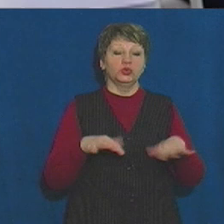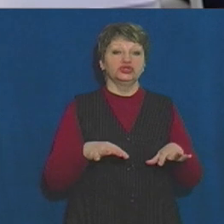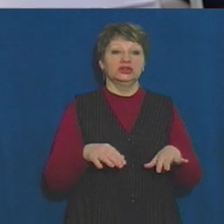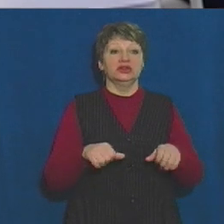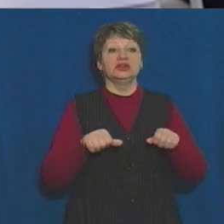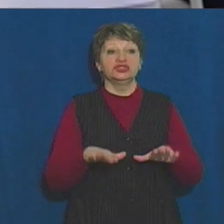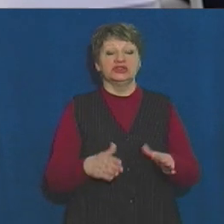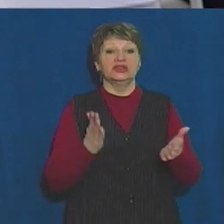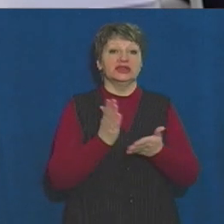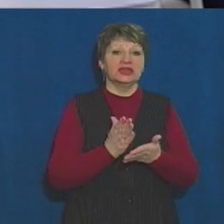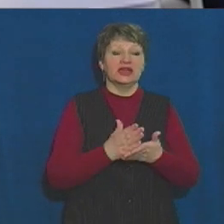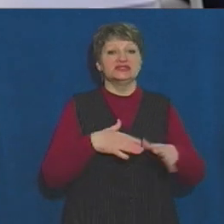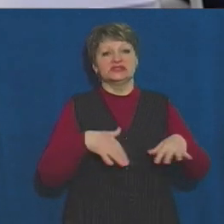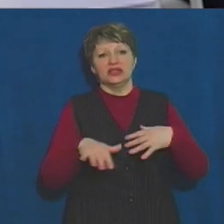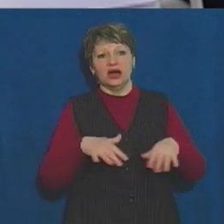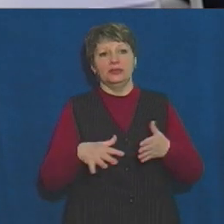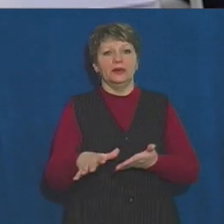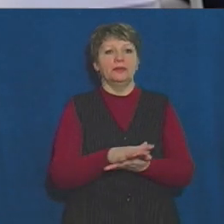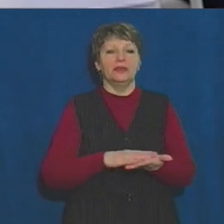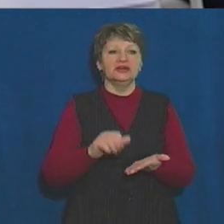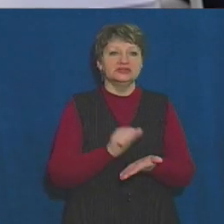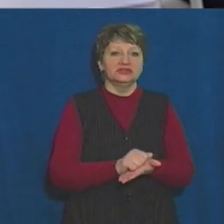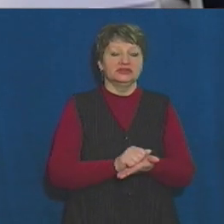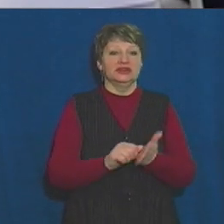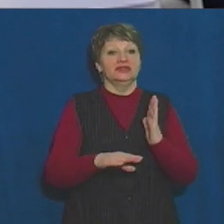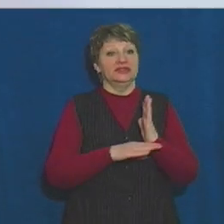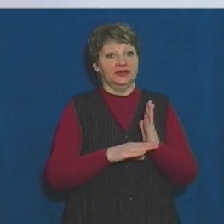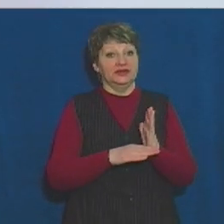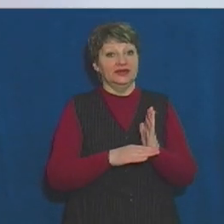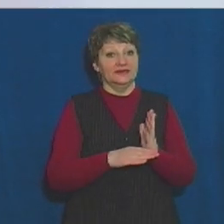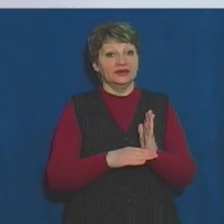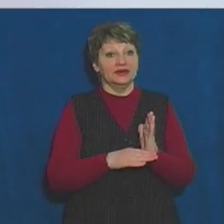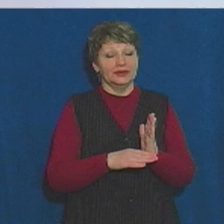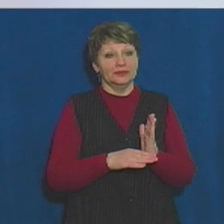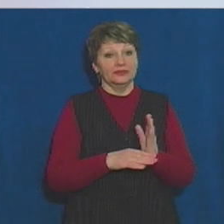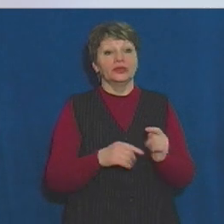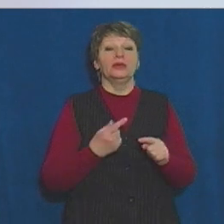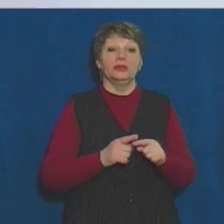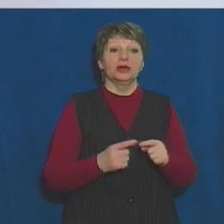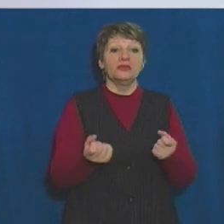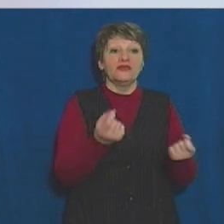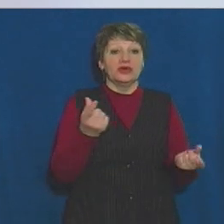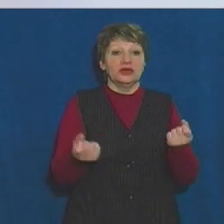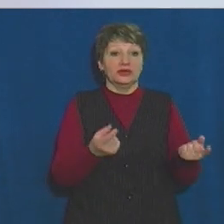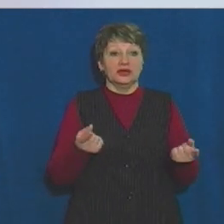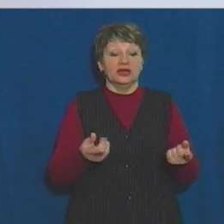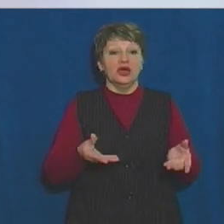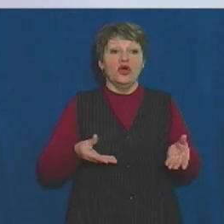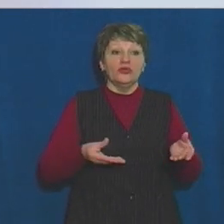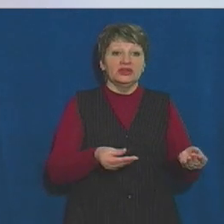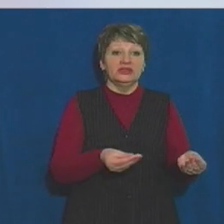пошкоджені, ослаблені рослини більшою мірою вражаються. Тому виявлено вплив там, близькості